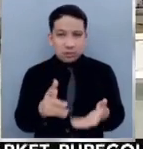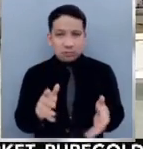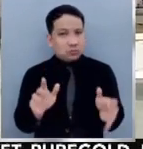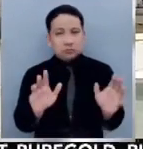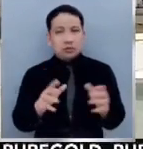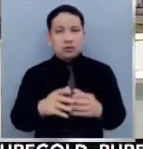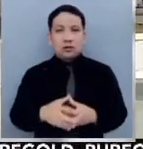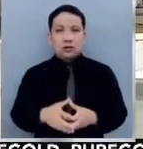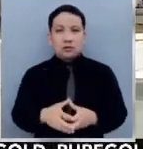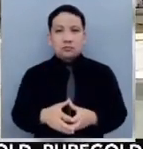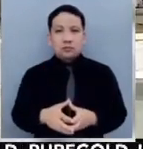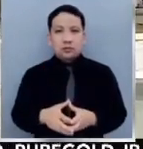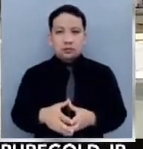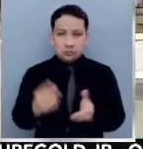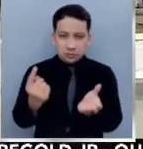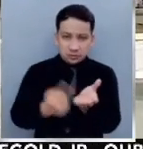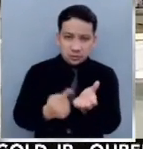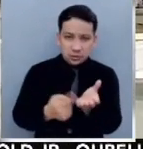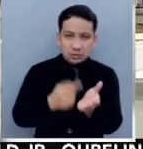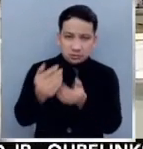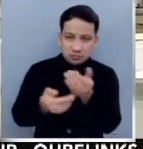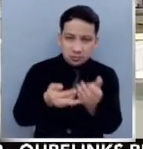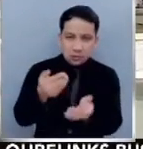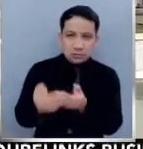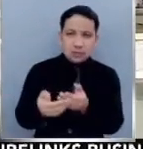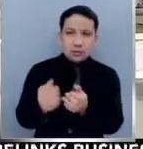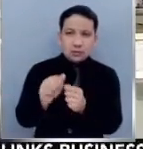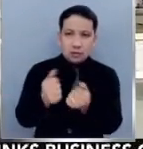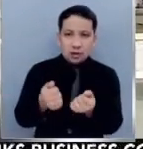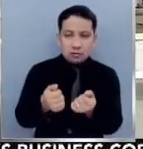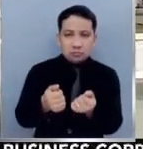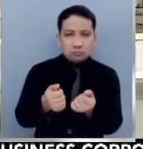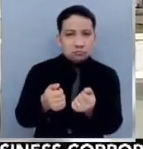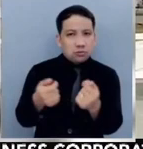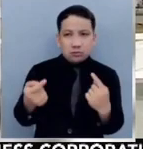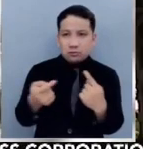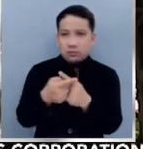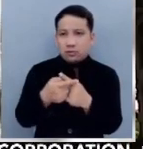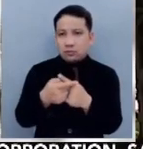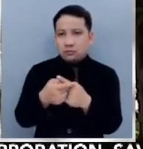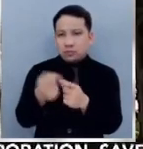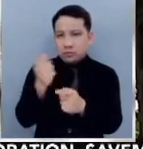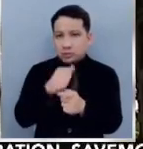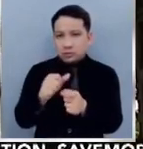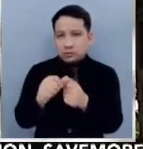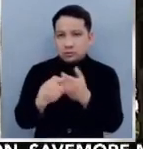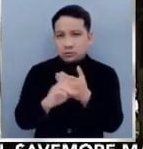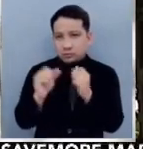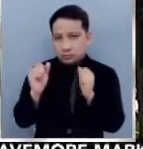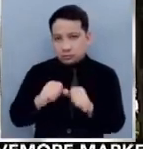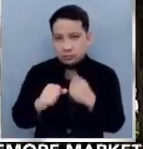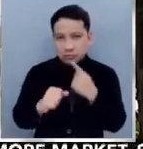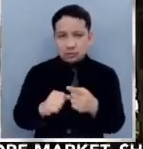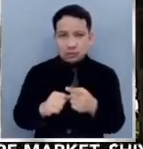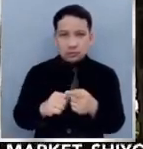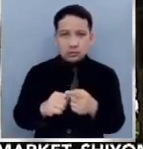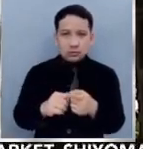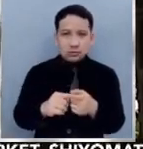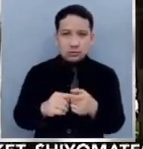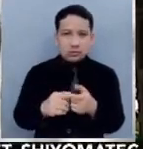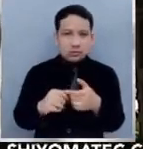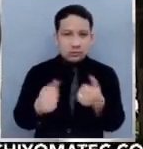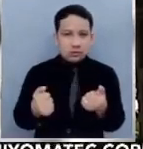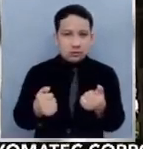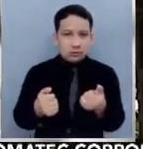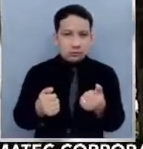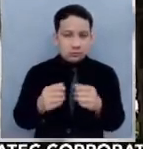process of the same contractual obligation. I know that in any contract, should be mentioned how it could be solved